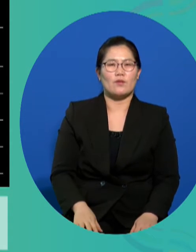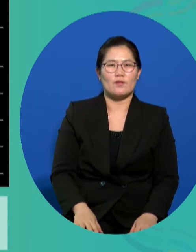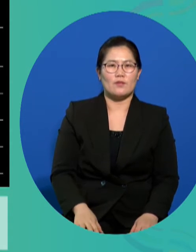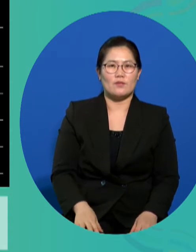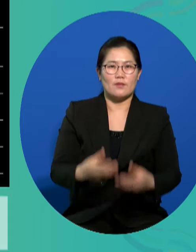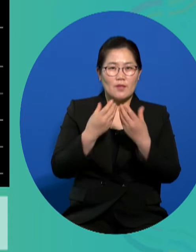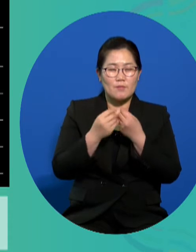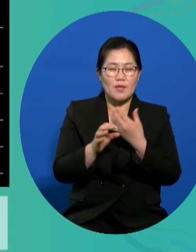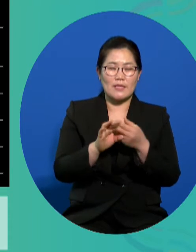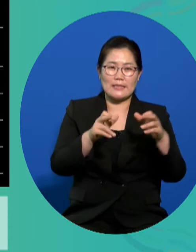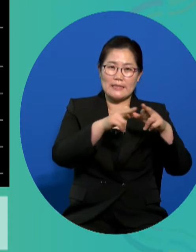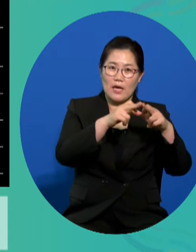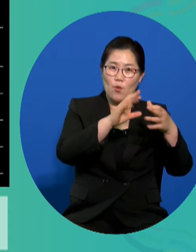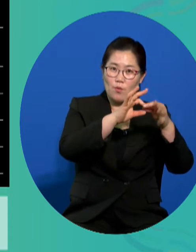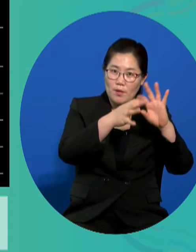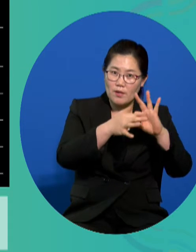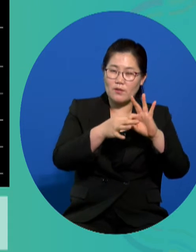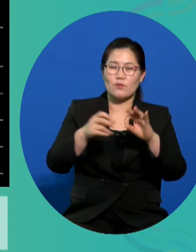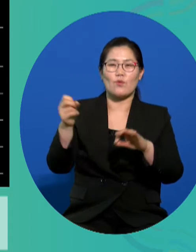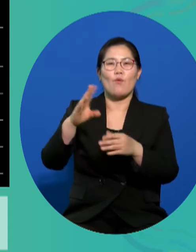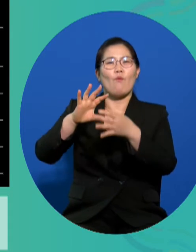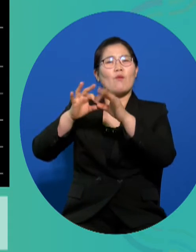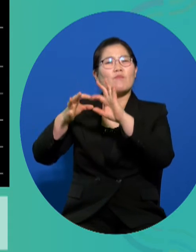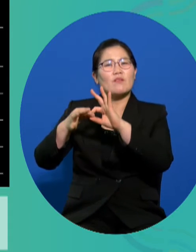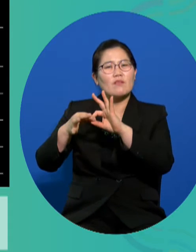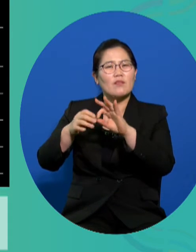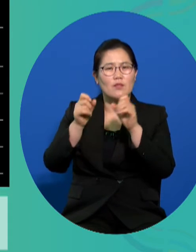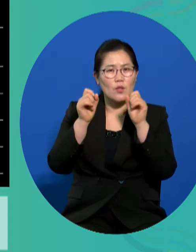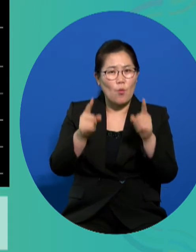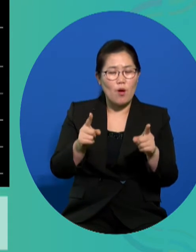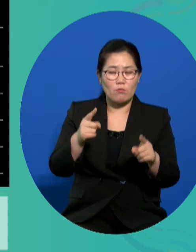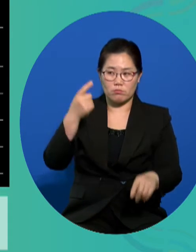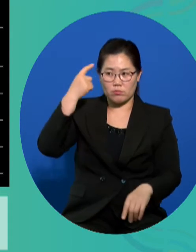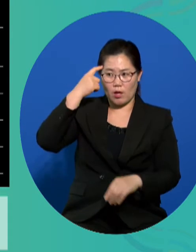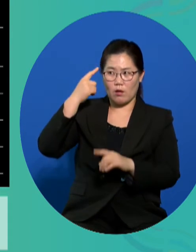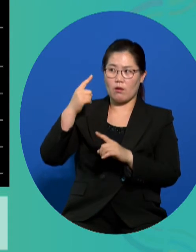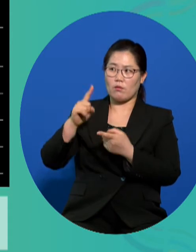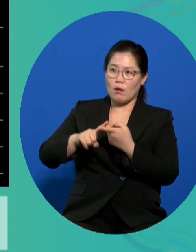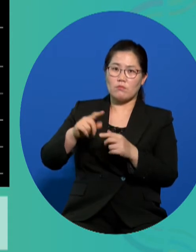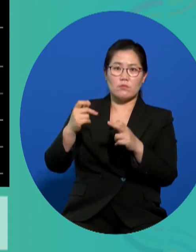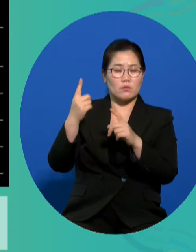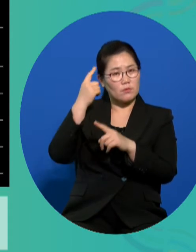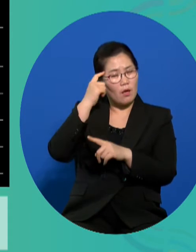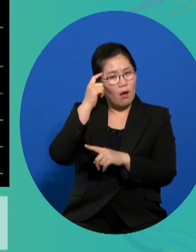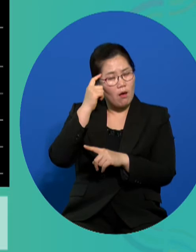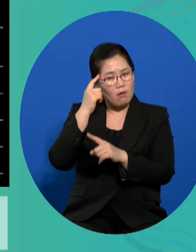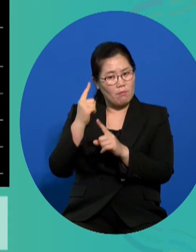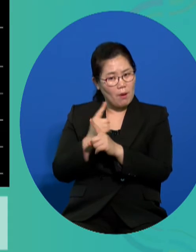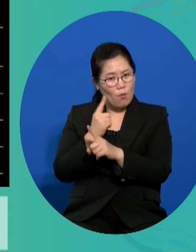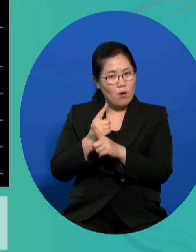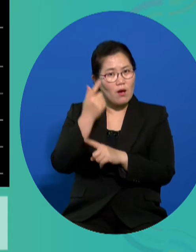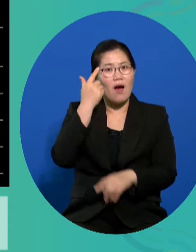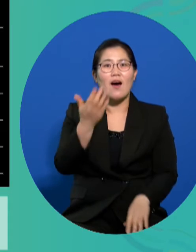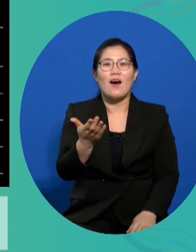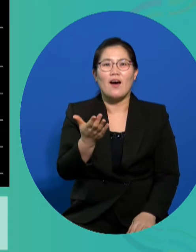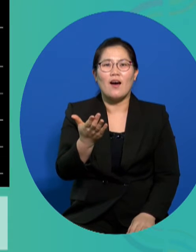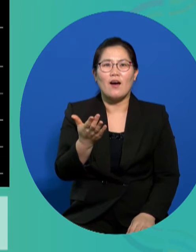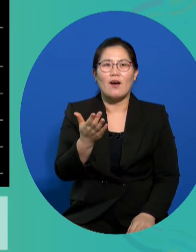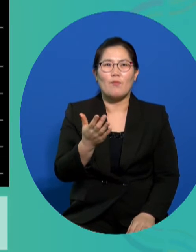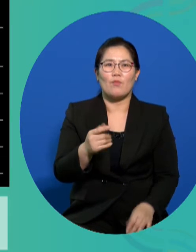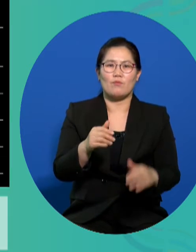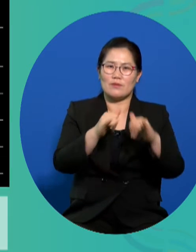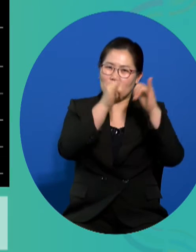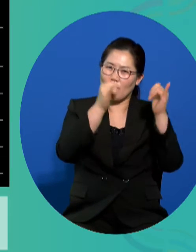통해서 아니면 올림픽을 통해서 장애인 인식이 개선되었는지 문화적으로, 사회적으로 쉽게